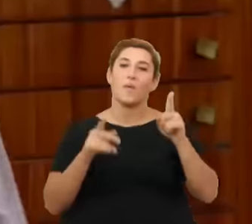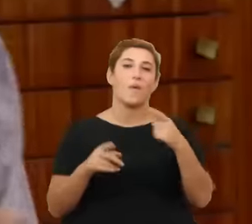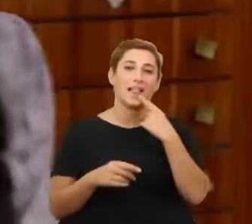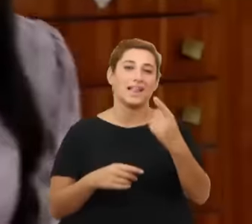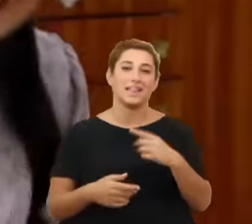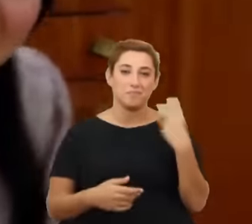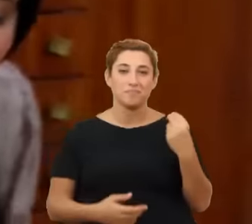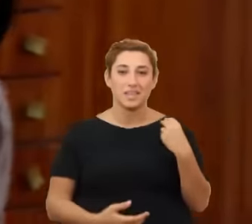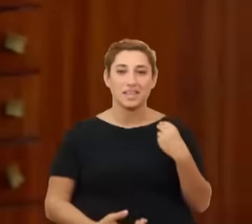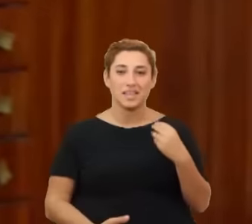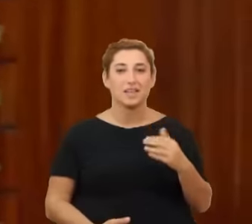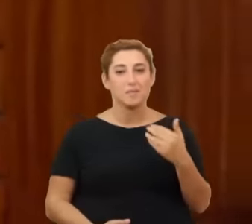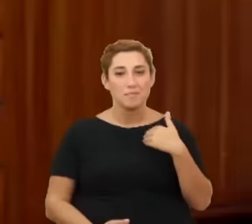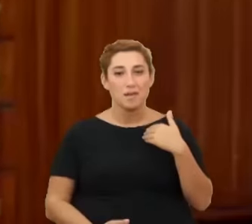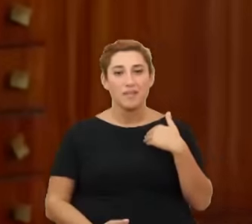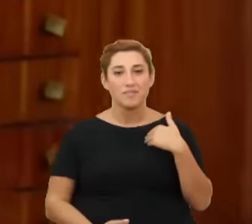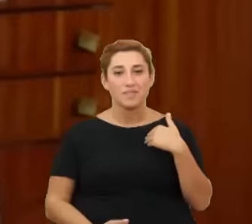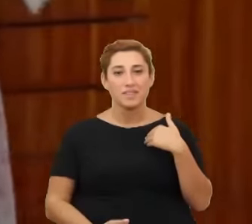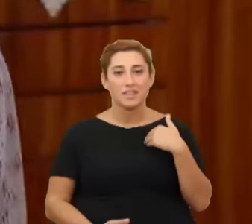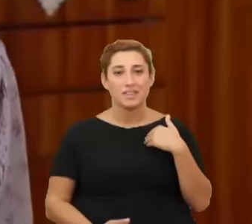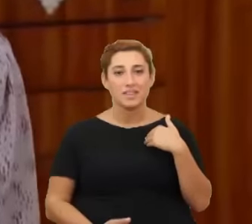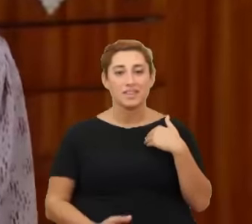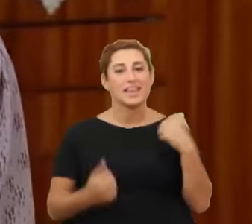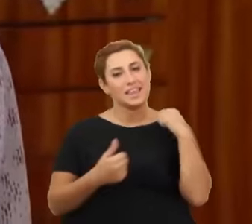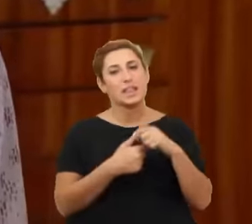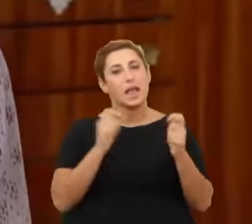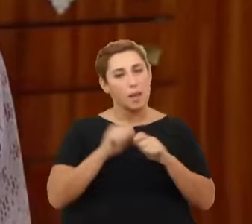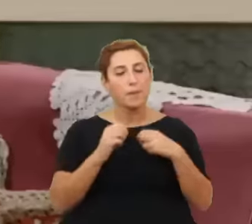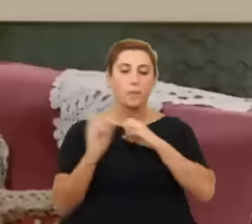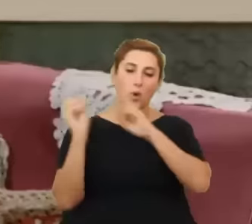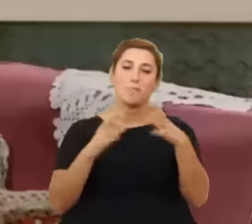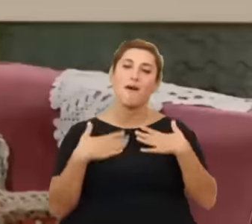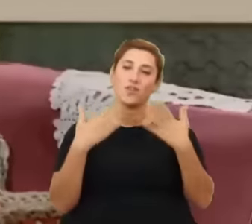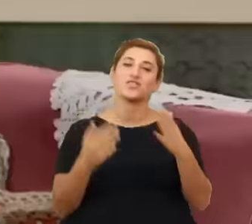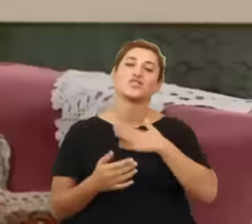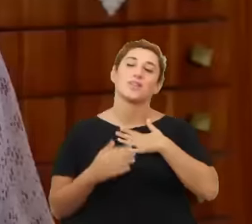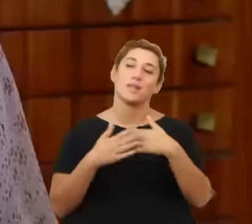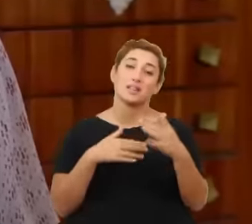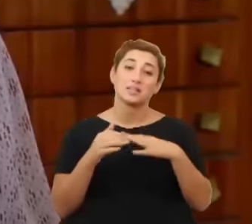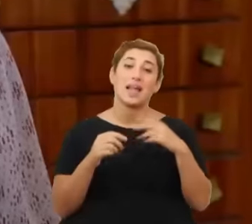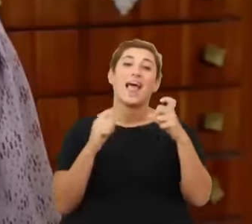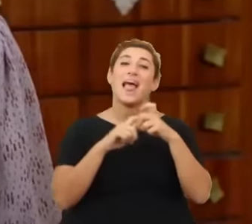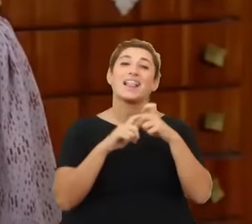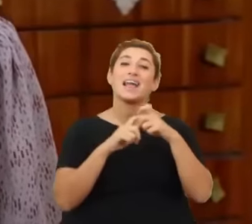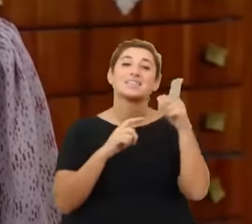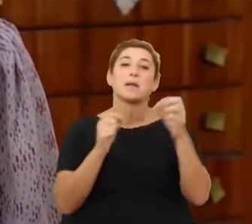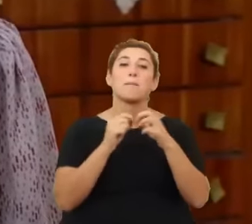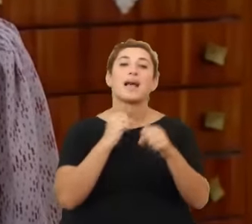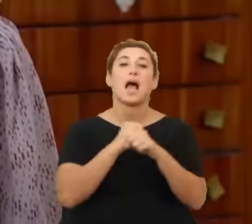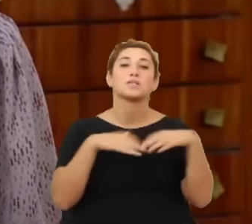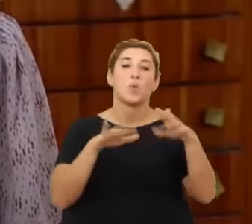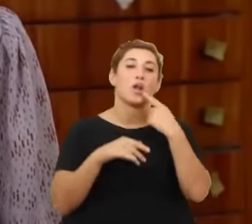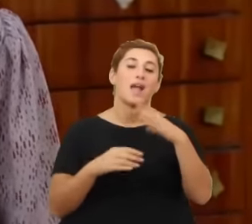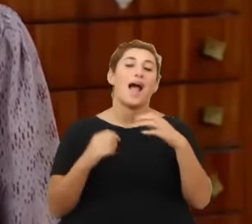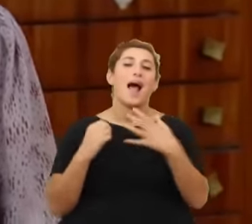diyeyim. Ben yine yapar yollarım size. Afiyet olsun. Canım ellerine sağlık. Elazığ'da balak gazi böreği derler